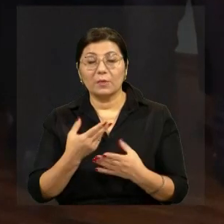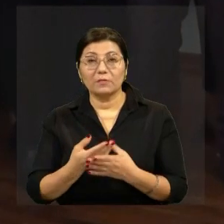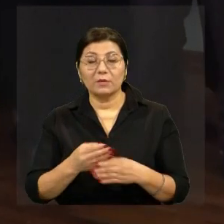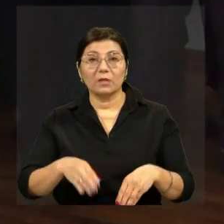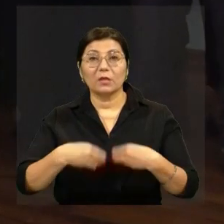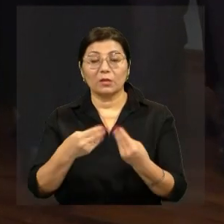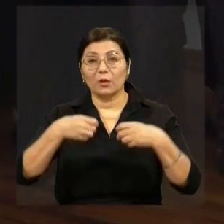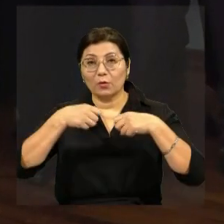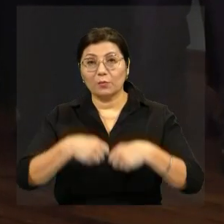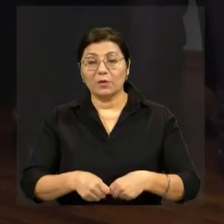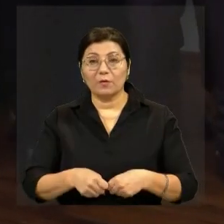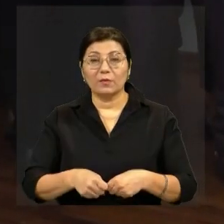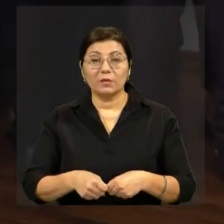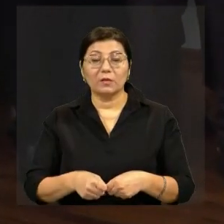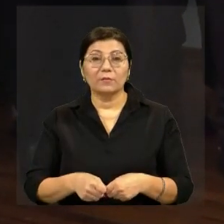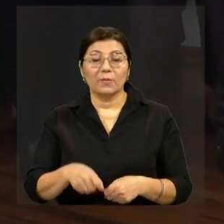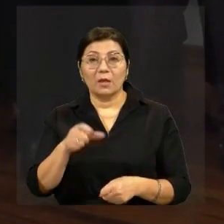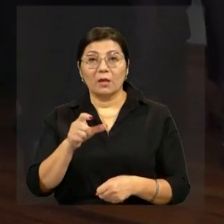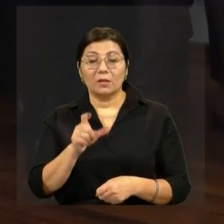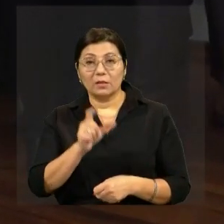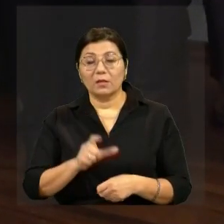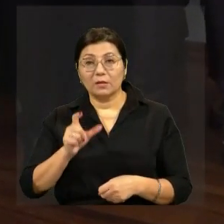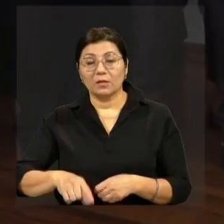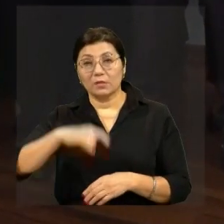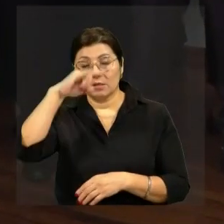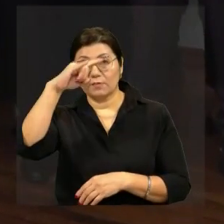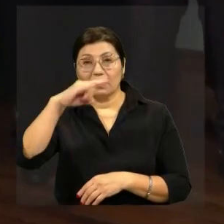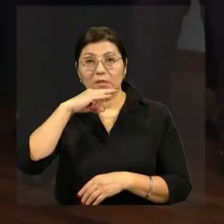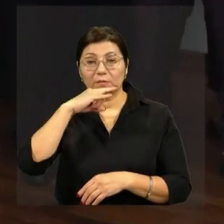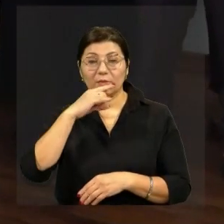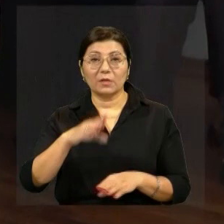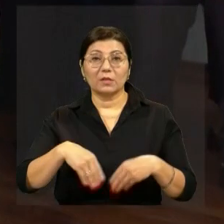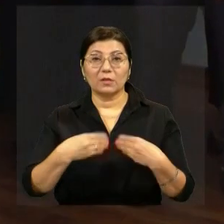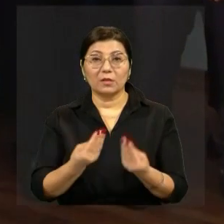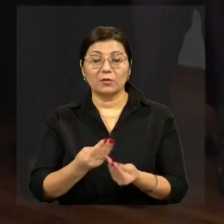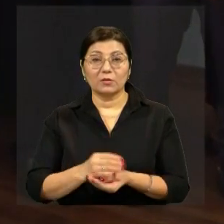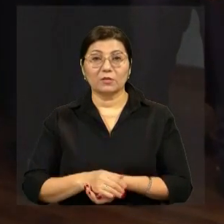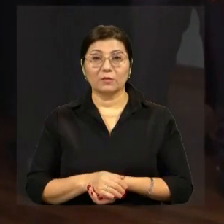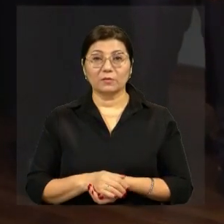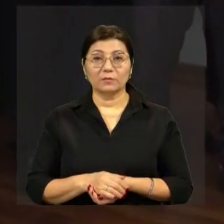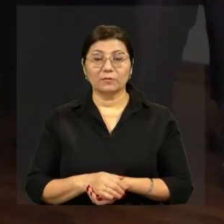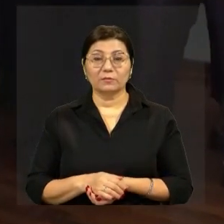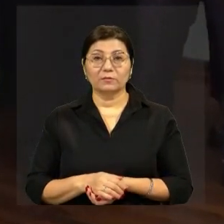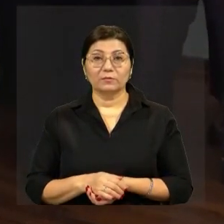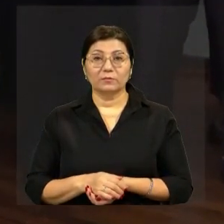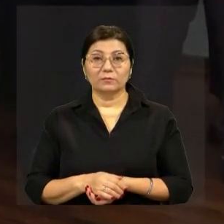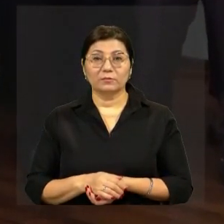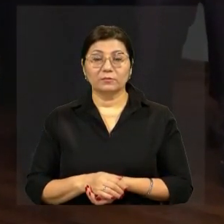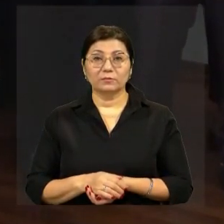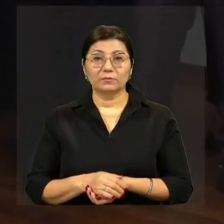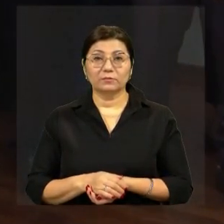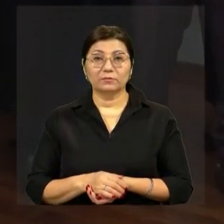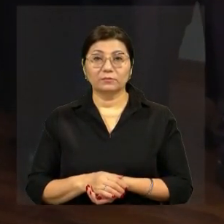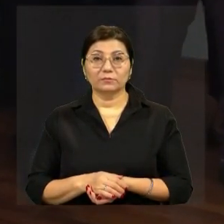право на гражданство Казахстана и дающий, делающий нас